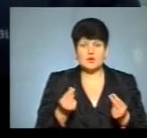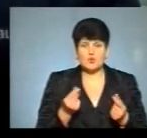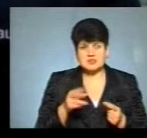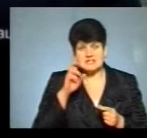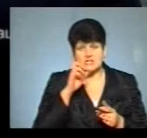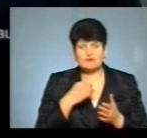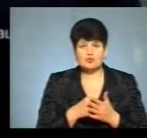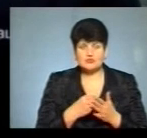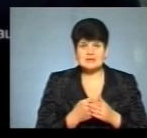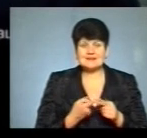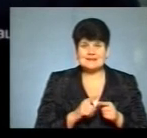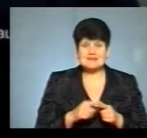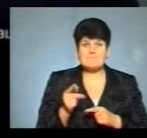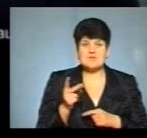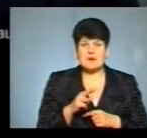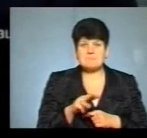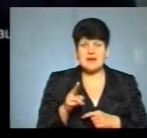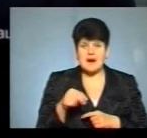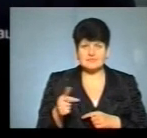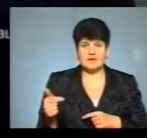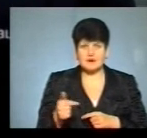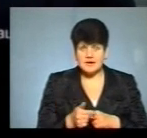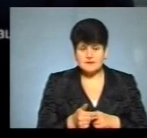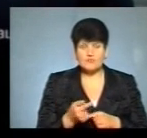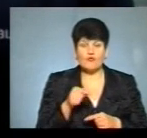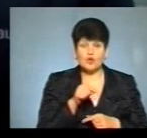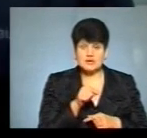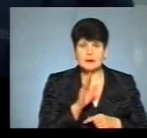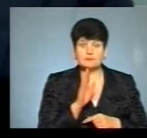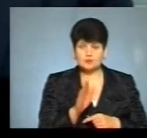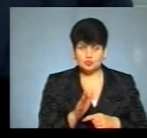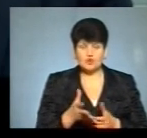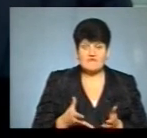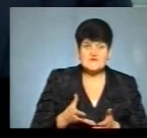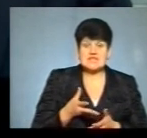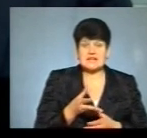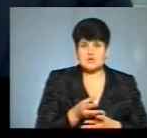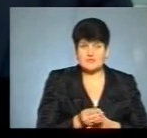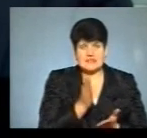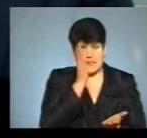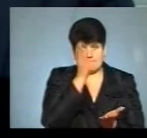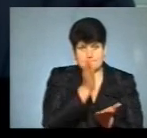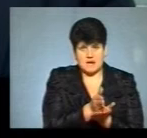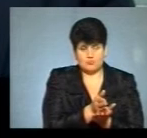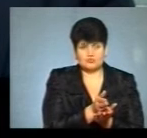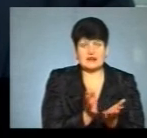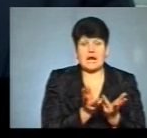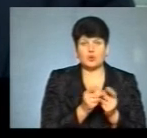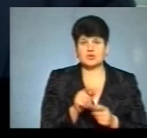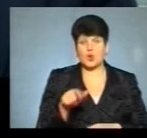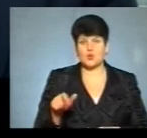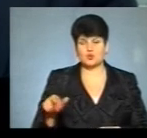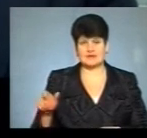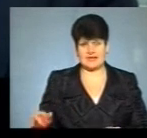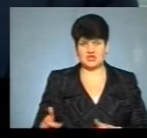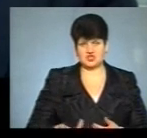державного бюджету, це майже 1,5 мільярда гривень, значить, вони будуть фінансуватися напряму на рахунки людей,